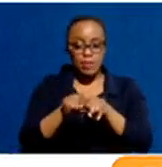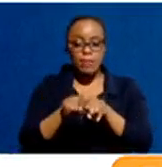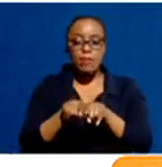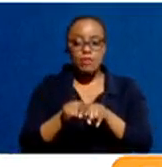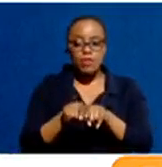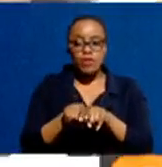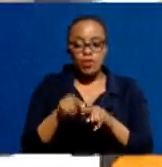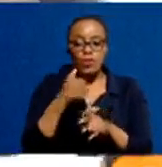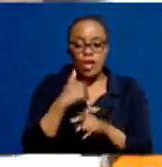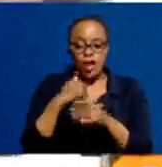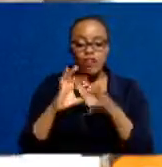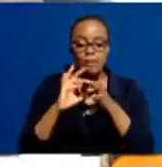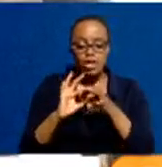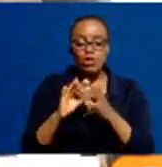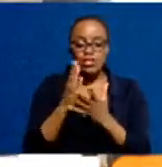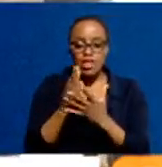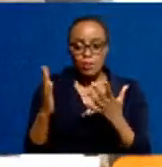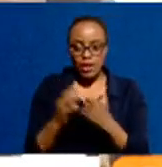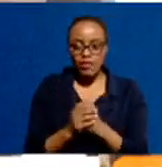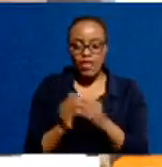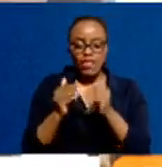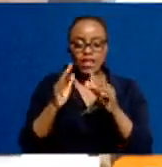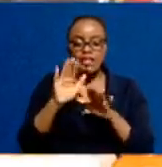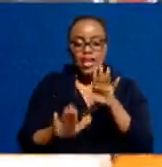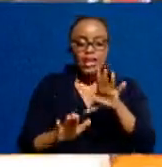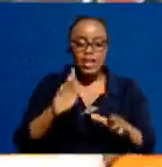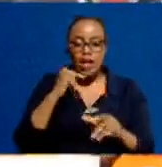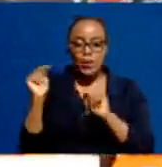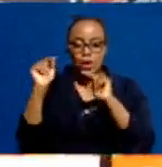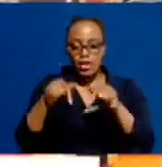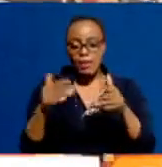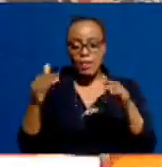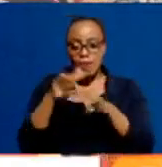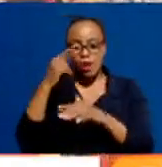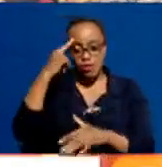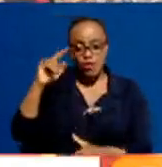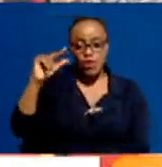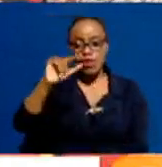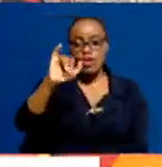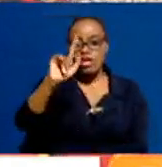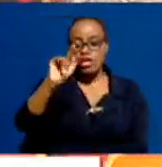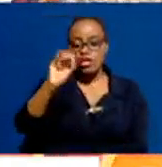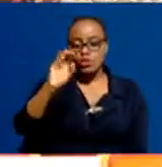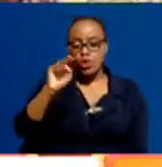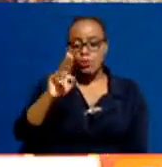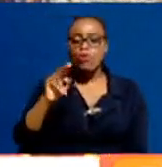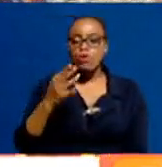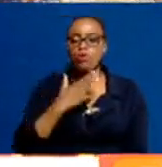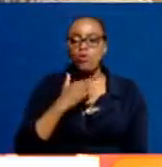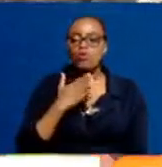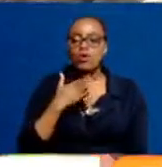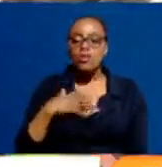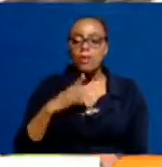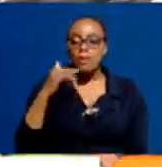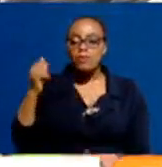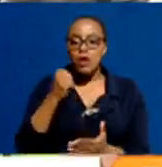mahali tunabilongi. Viongozi kutoka kaunti ya Kirinyaga waliohudhuria mazishi ya Geoffrey Gitobu wamewataka walioteuliwa